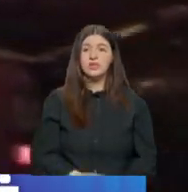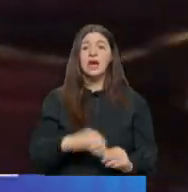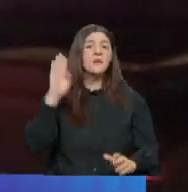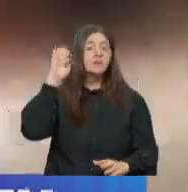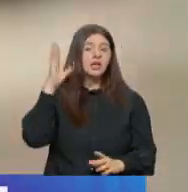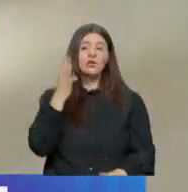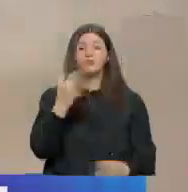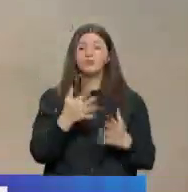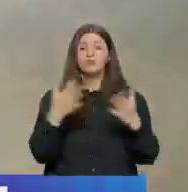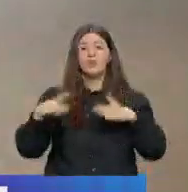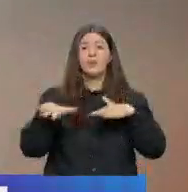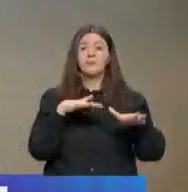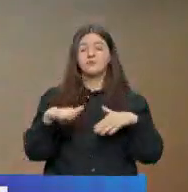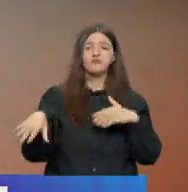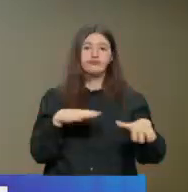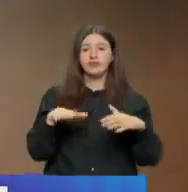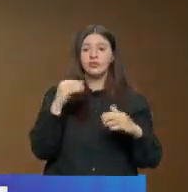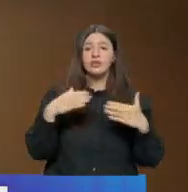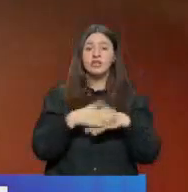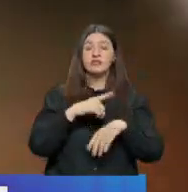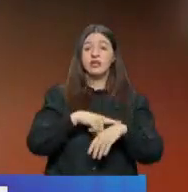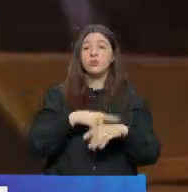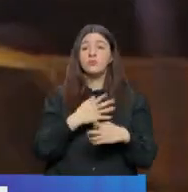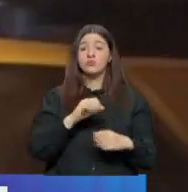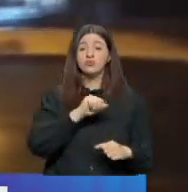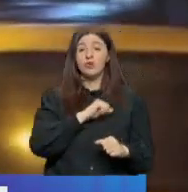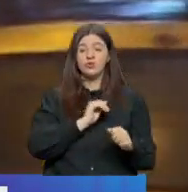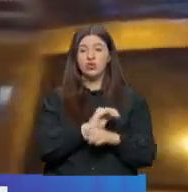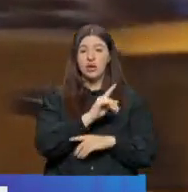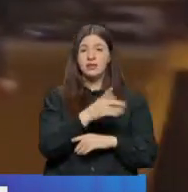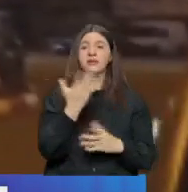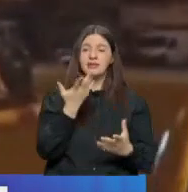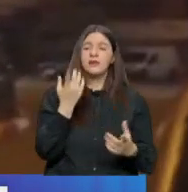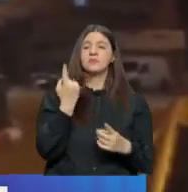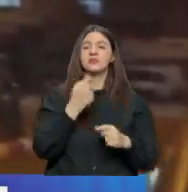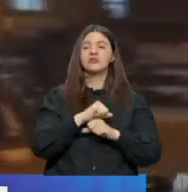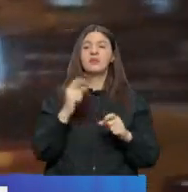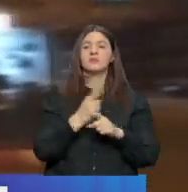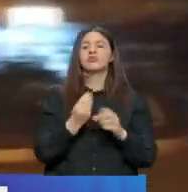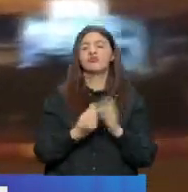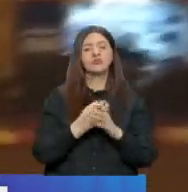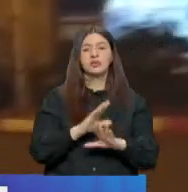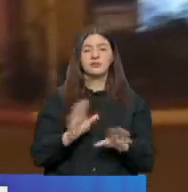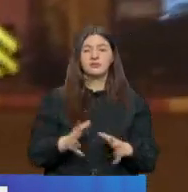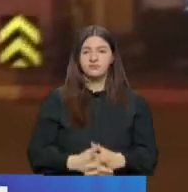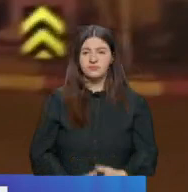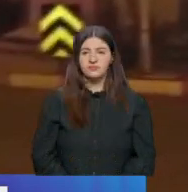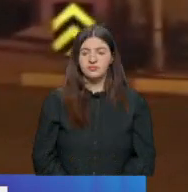Malatya 4.5 büyüklüğünde depremle sallandı. Gece saatlerinde büyük korku yaşandı. Neyse ki herhangi bir hasar oluşmadı.